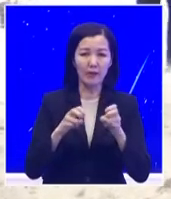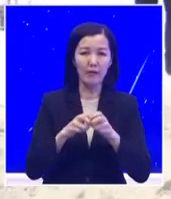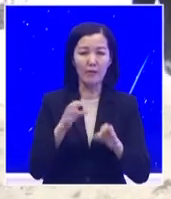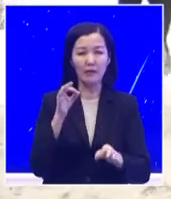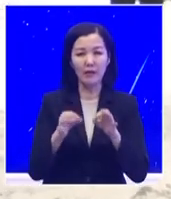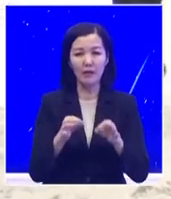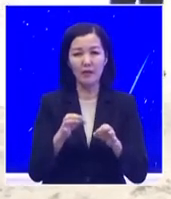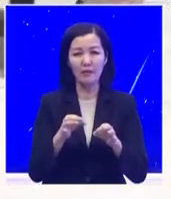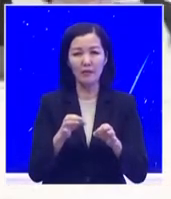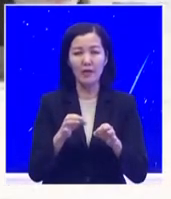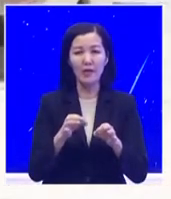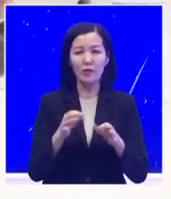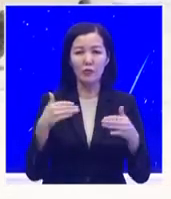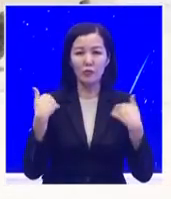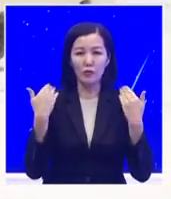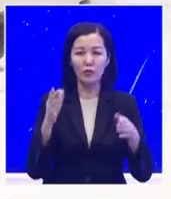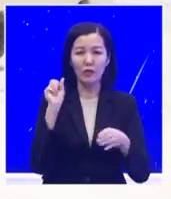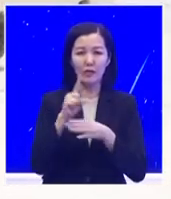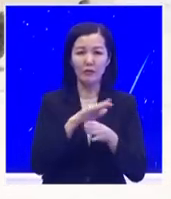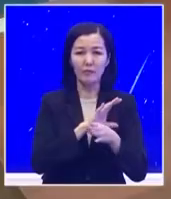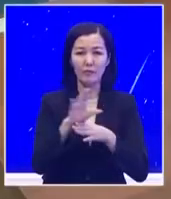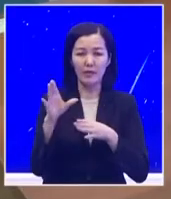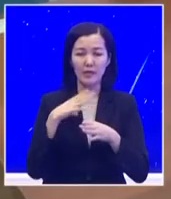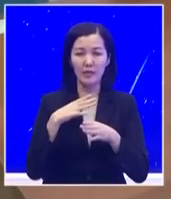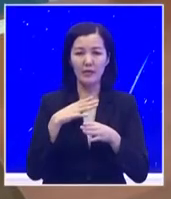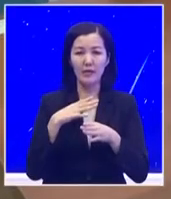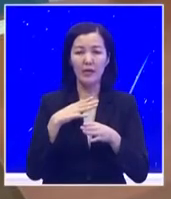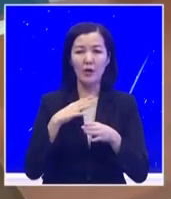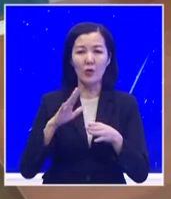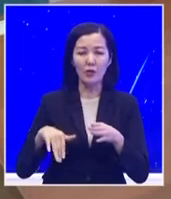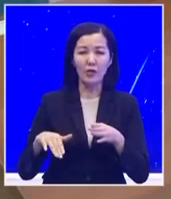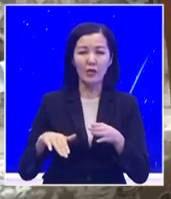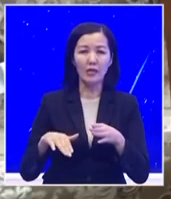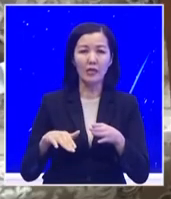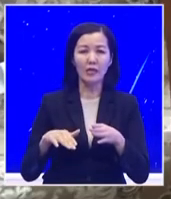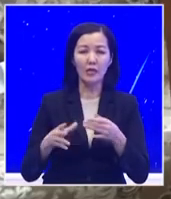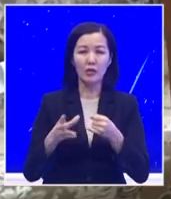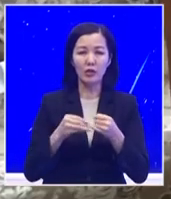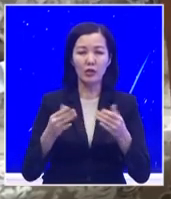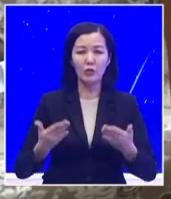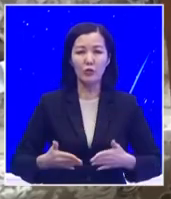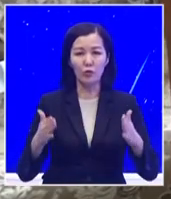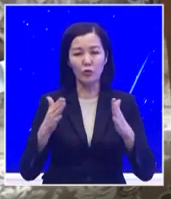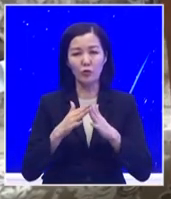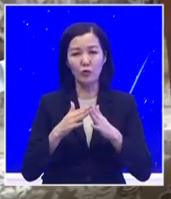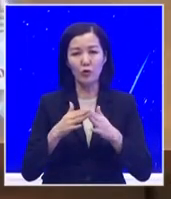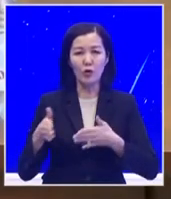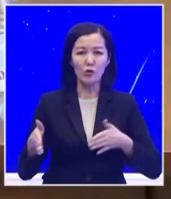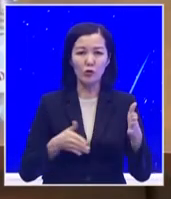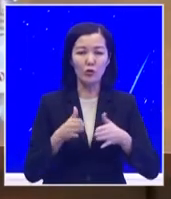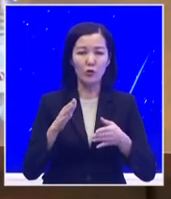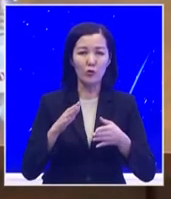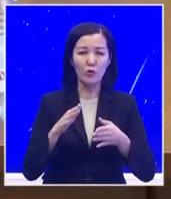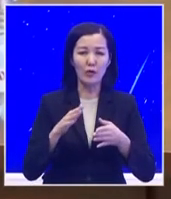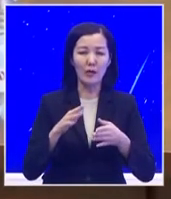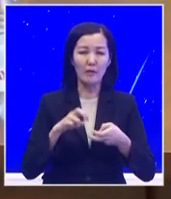талқыланып, тиісті орындарға тапсырма берілді. Ал есептен кейін өңір басшысы жер, тұрғын үй, жол мәселелері бойынша аудан